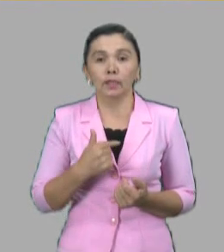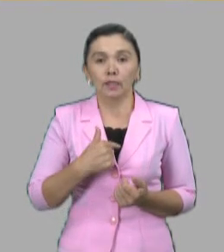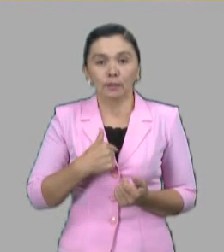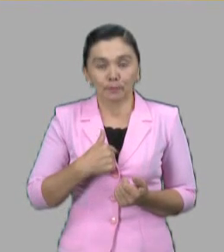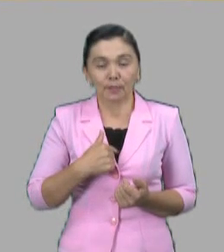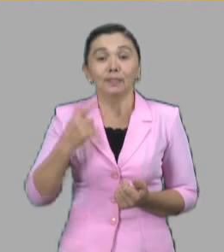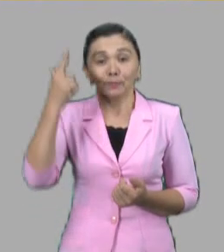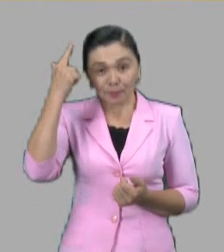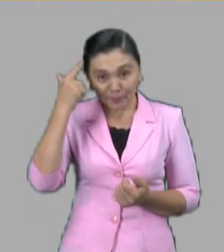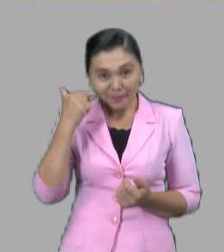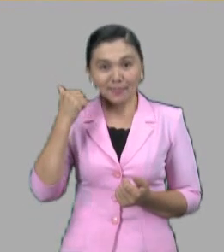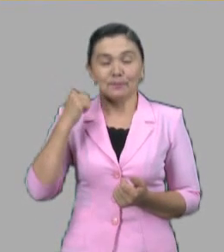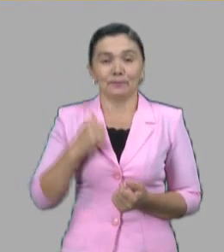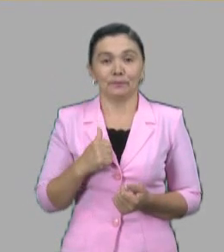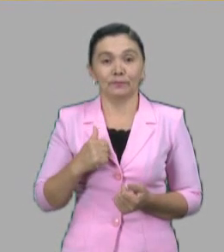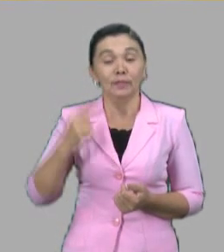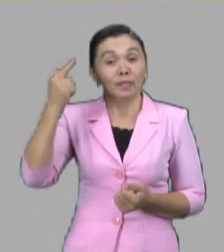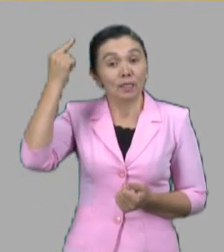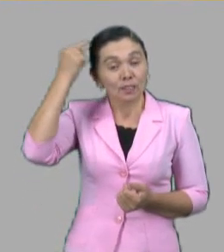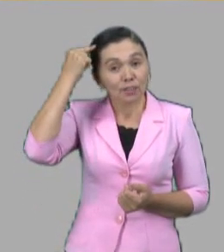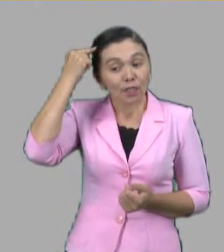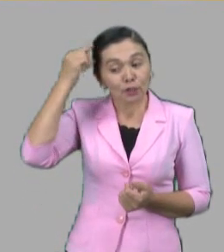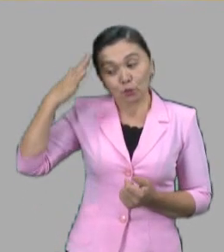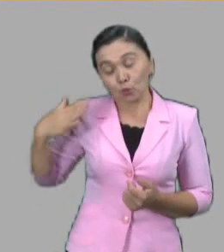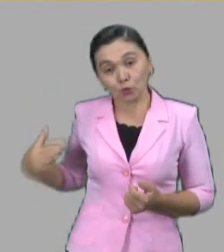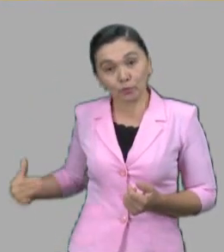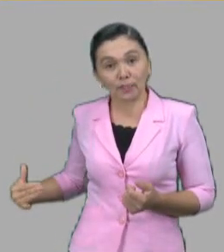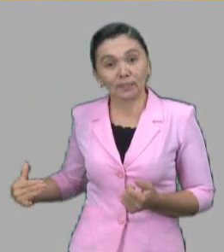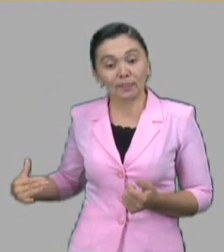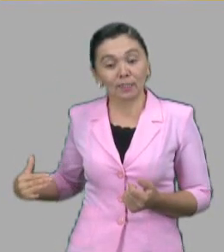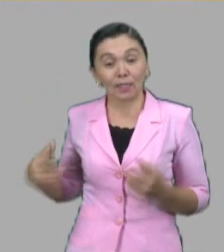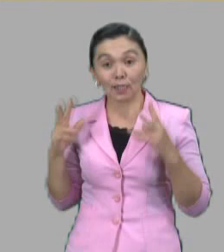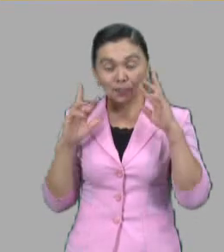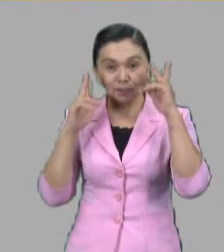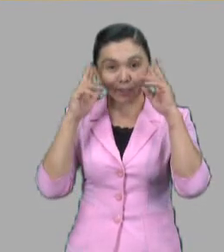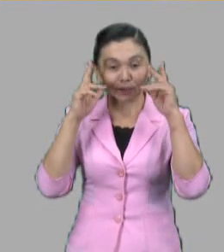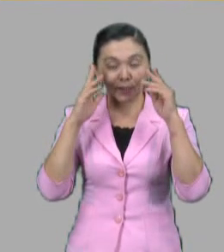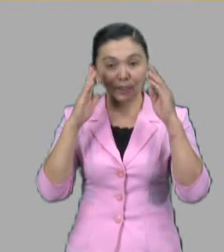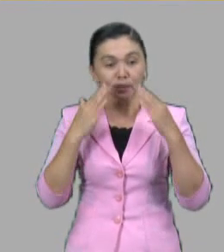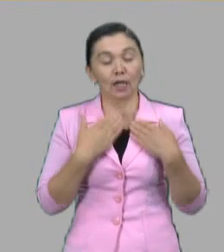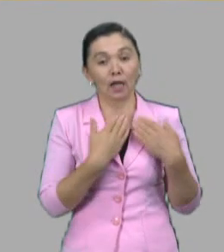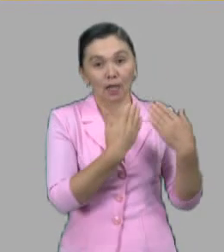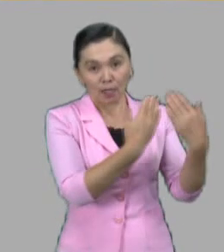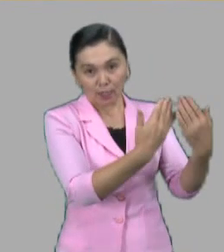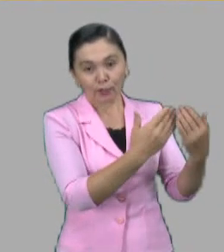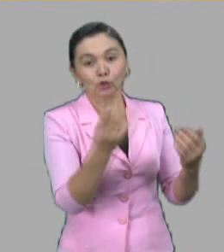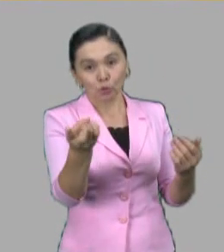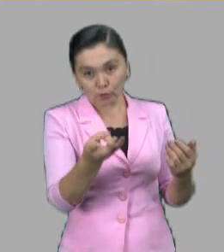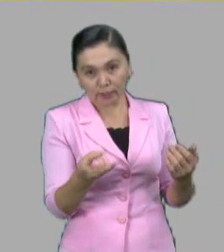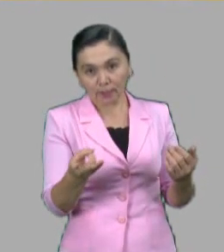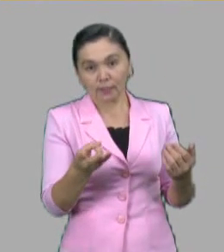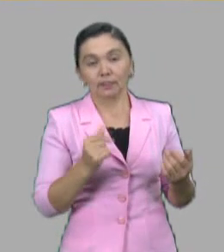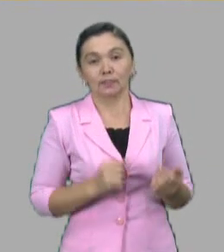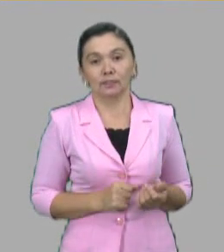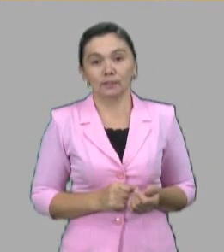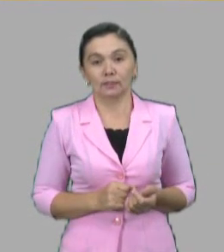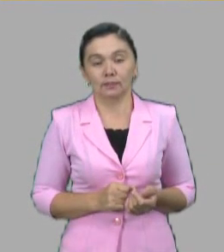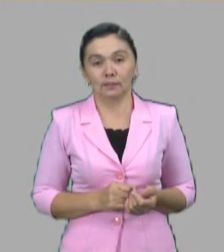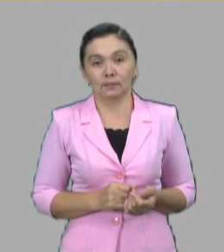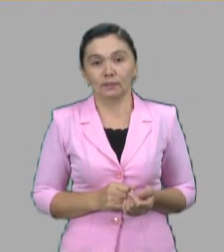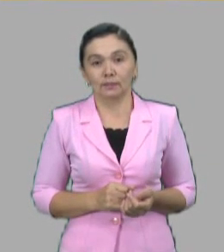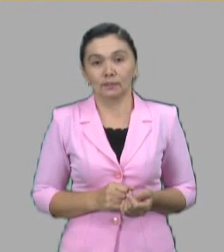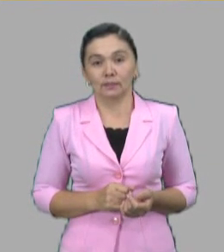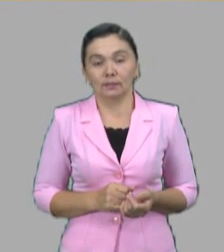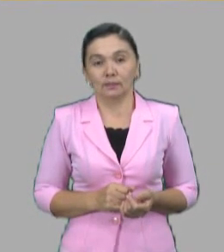Мен эми билем, чачың өсүп кетсе, чаштарычка кайрылуу керек.